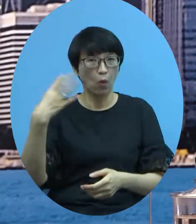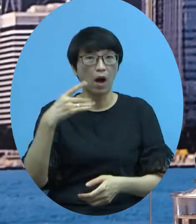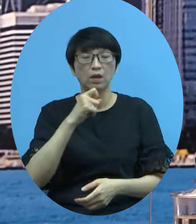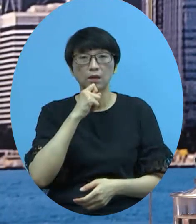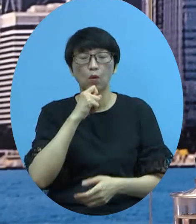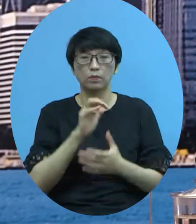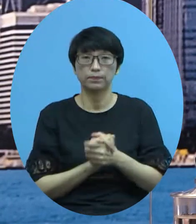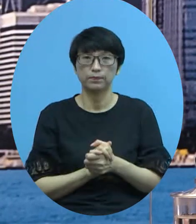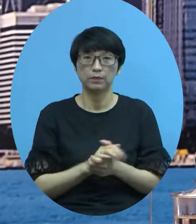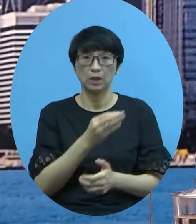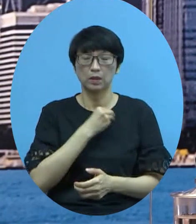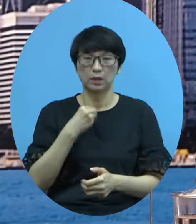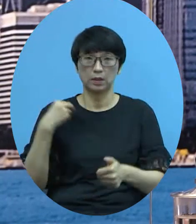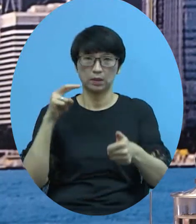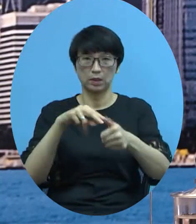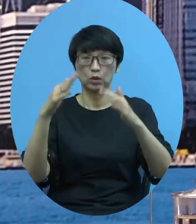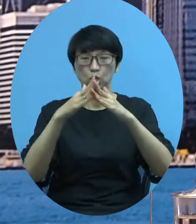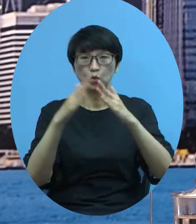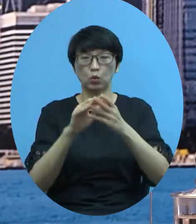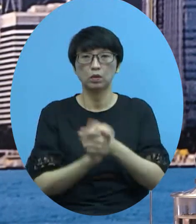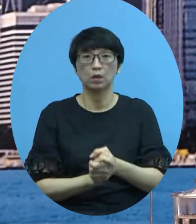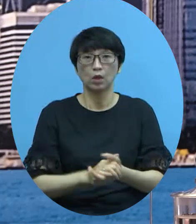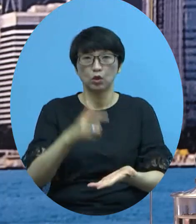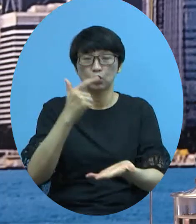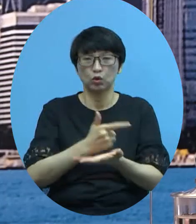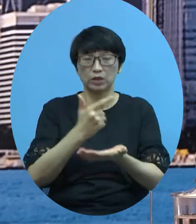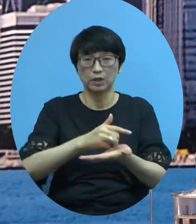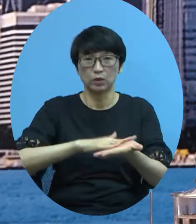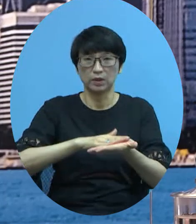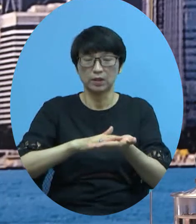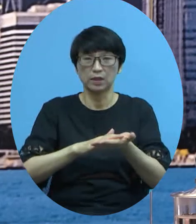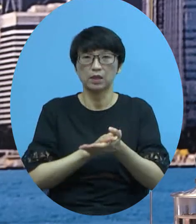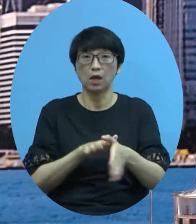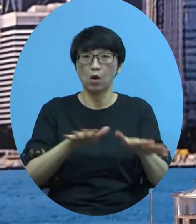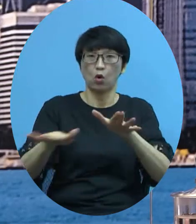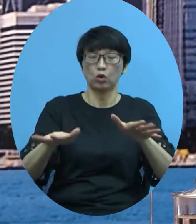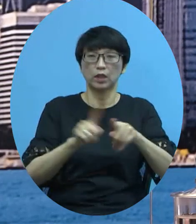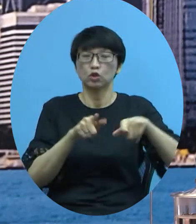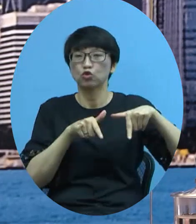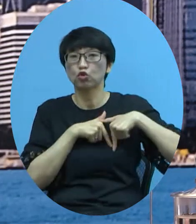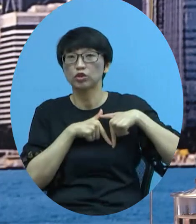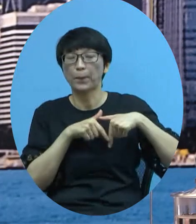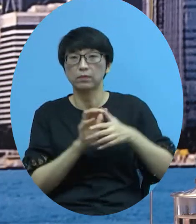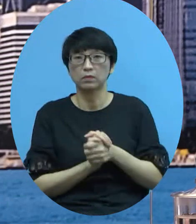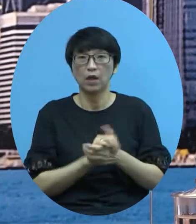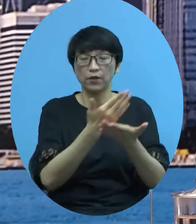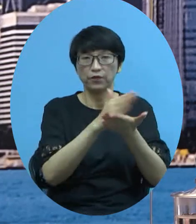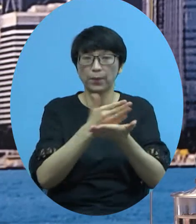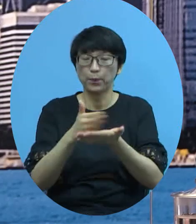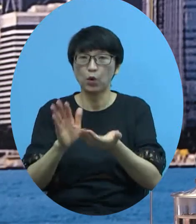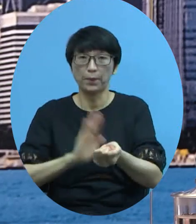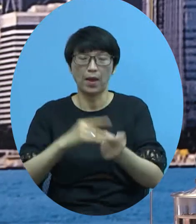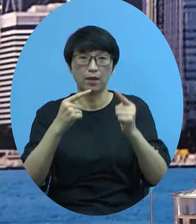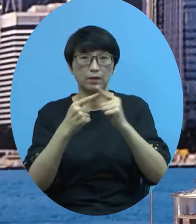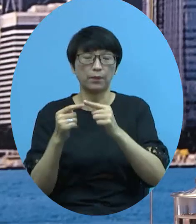過我哋醫院管理局嗰個重大事故控制中心喺度安排分配病人。咁